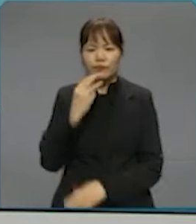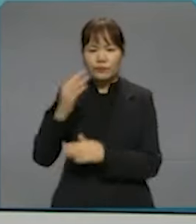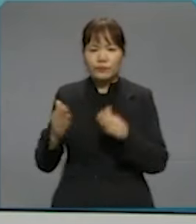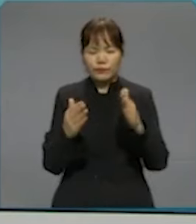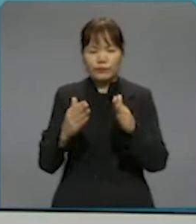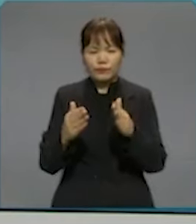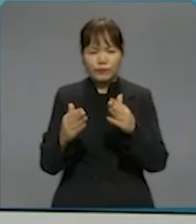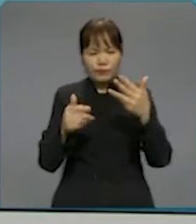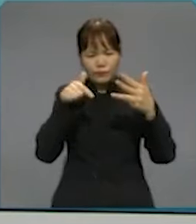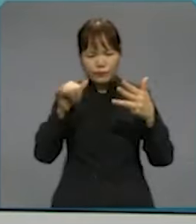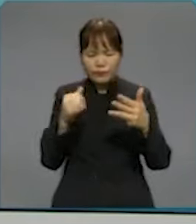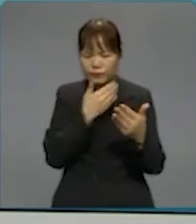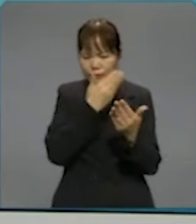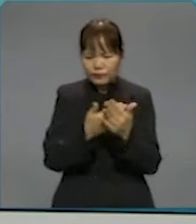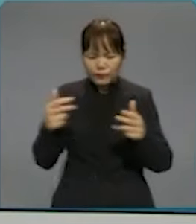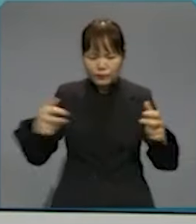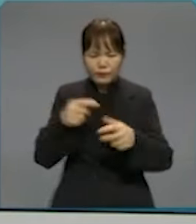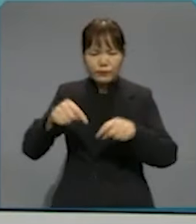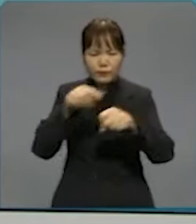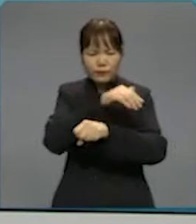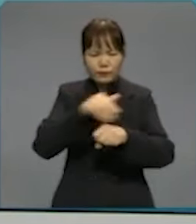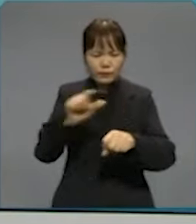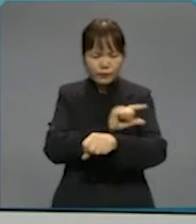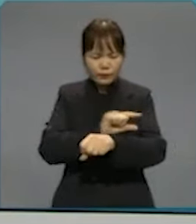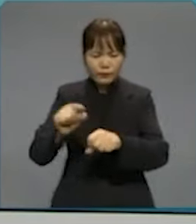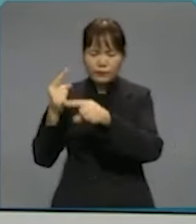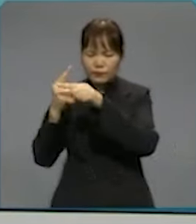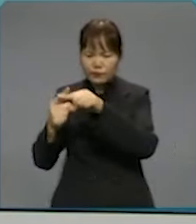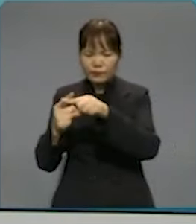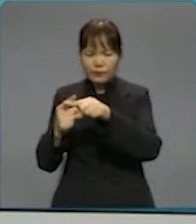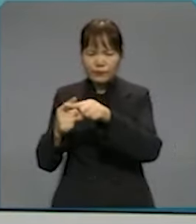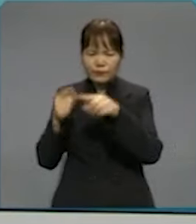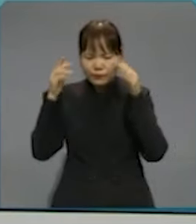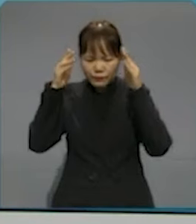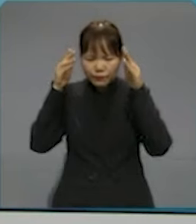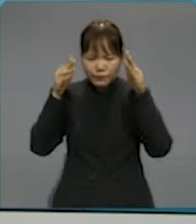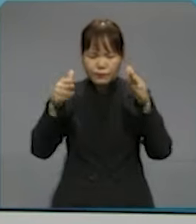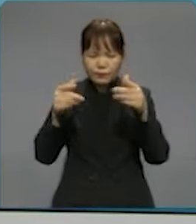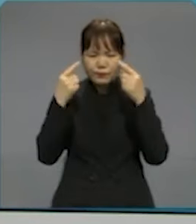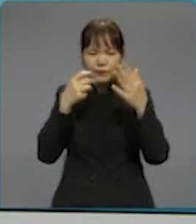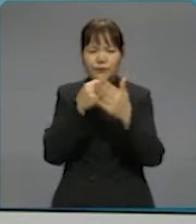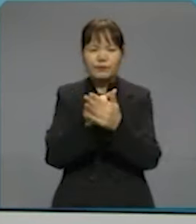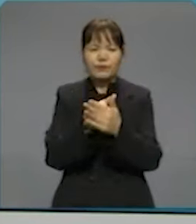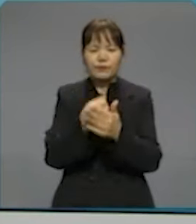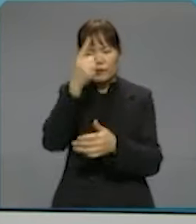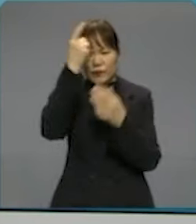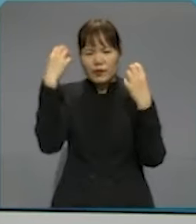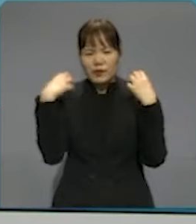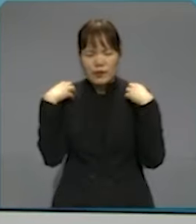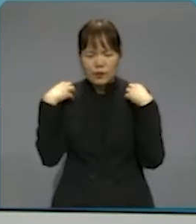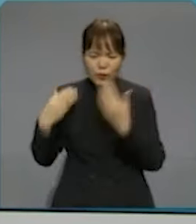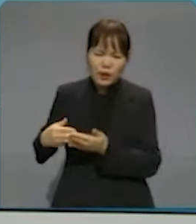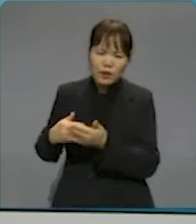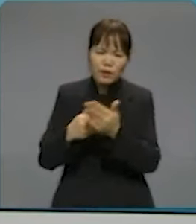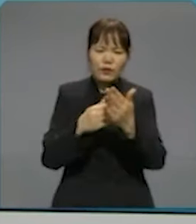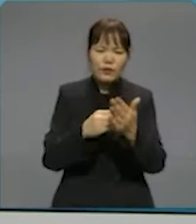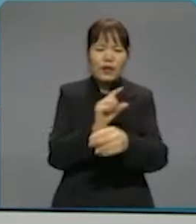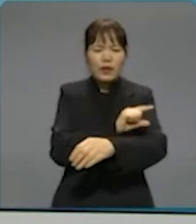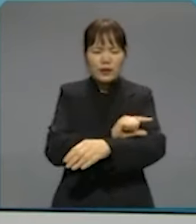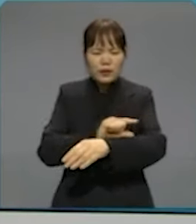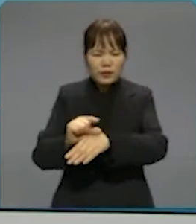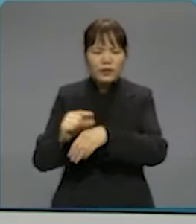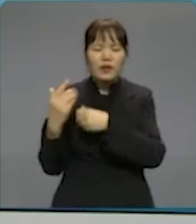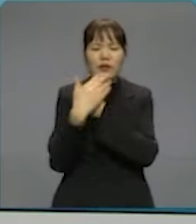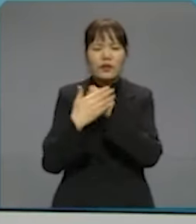경기도가 민선 8기 주요 교통정책인 GTX 플러스 노선안을 확정했습니다. 정부의 노선안을 건의해 GTX 수혜